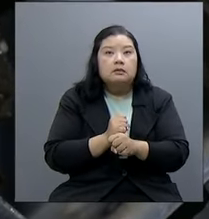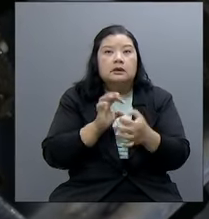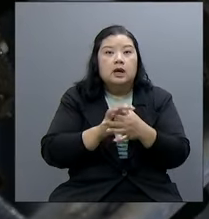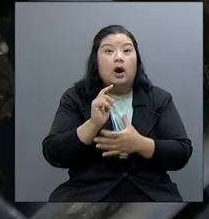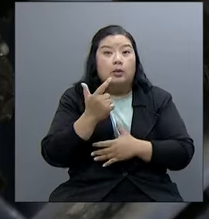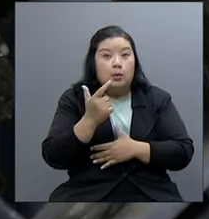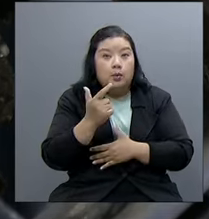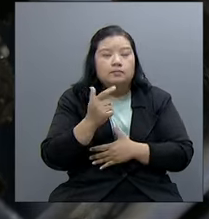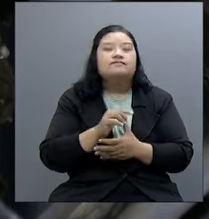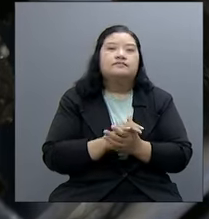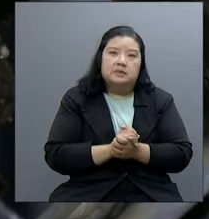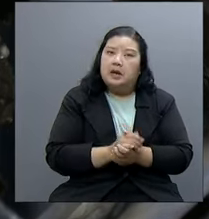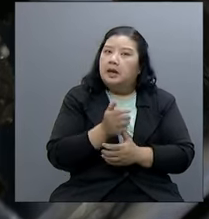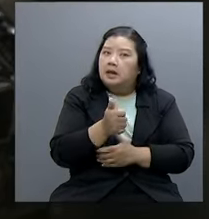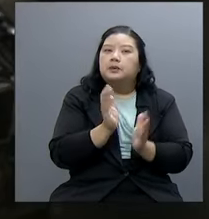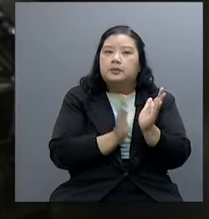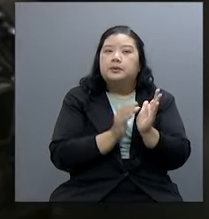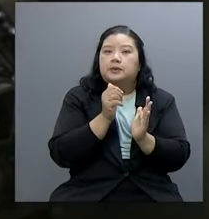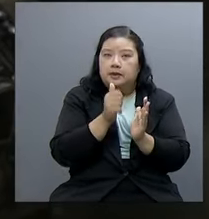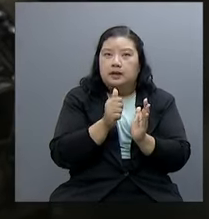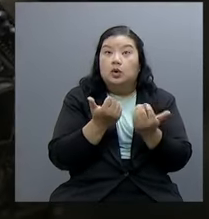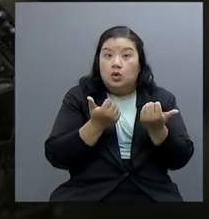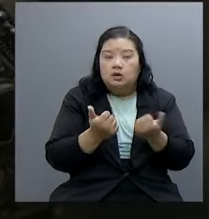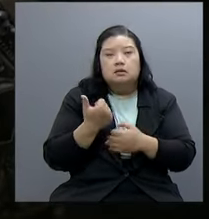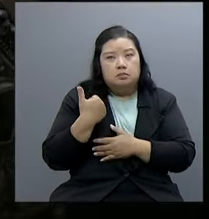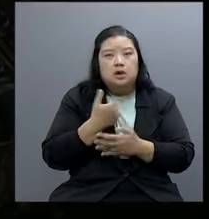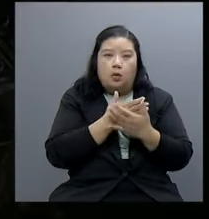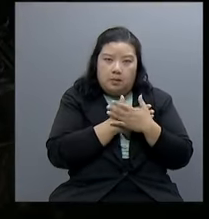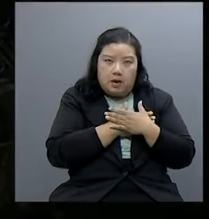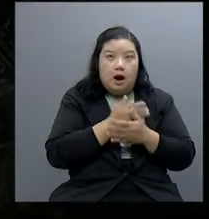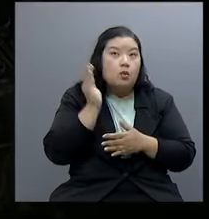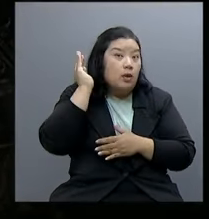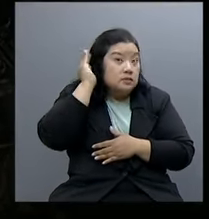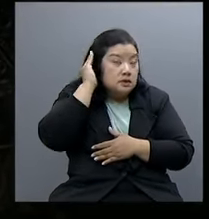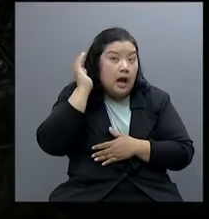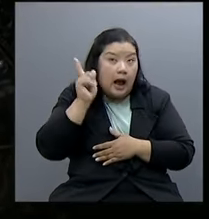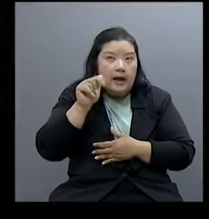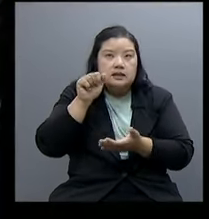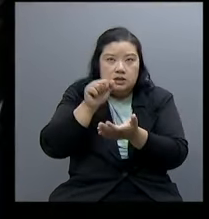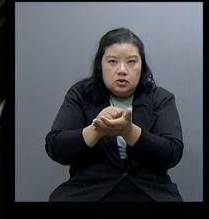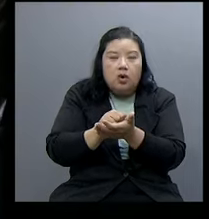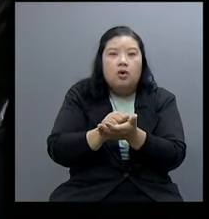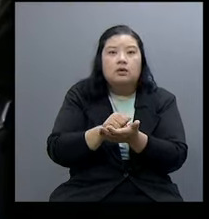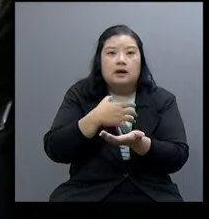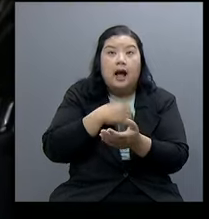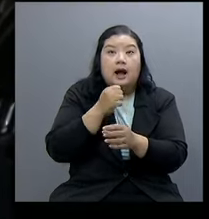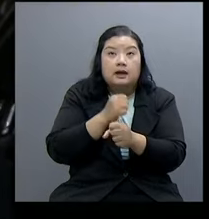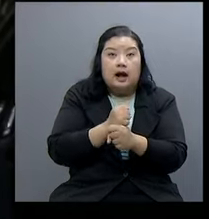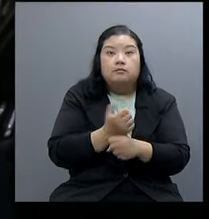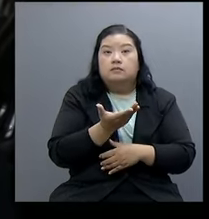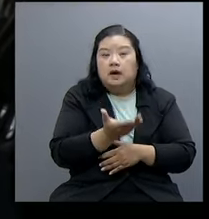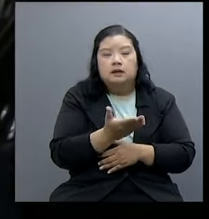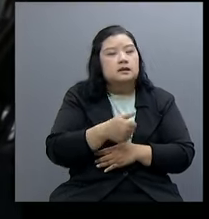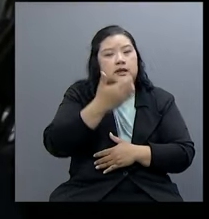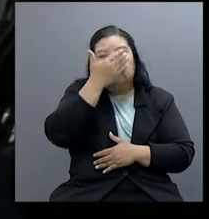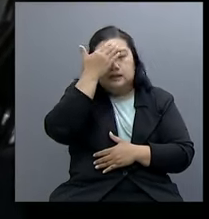้อยู่ค่ะนัวเป็นเรองดีมากๆแล้วกตราบใดที่มีความสัธาจากผู้ที่สั่งทำช่างที่รับทำงานนี้ไม่มีวัเรื่